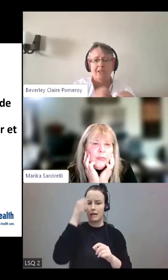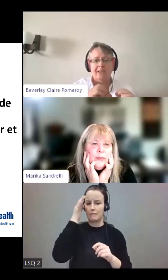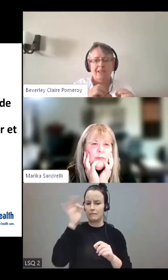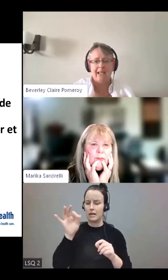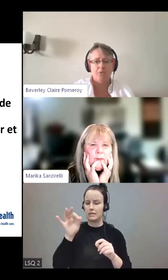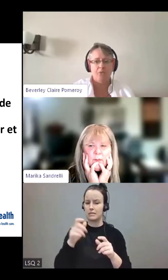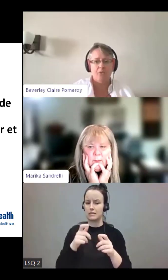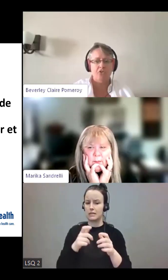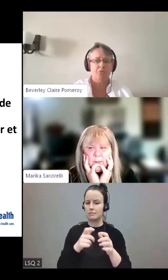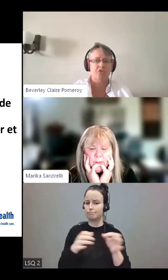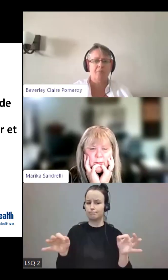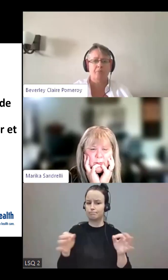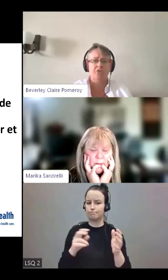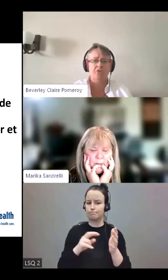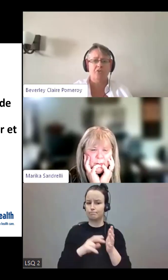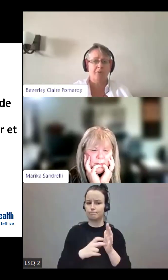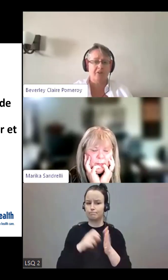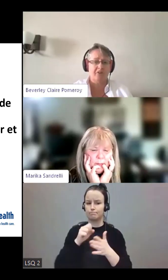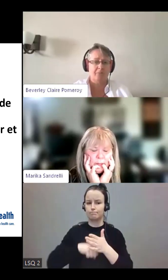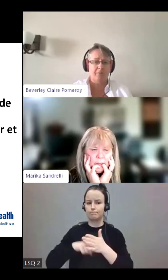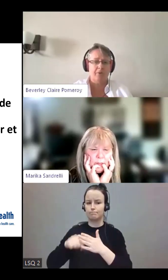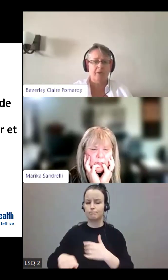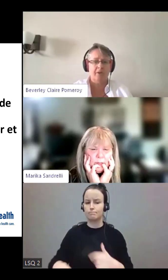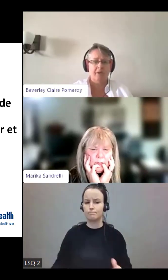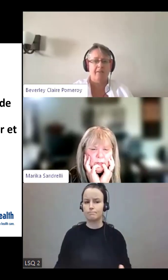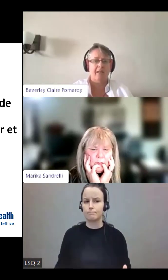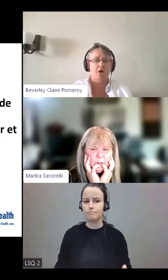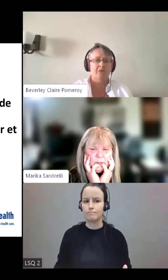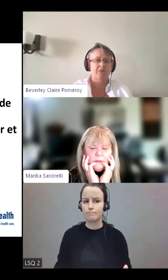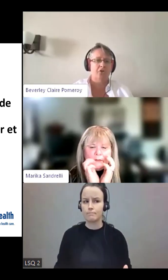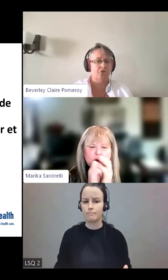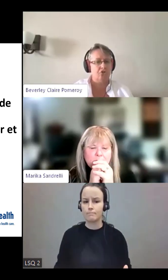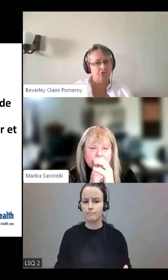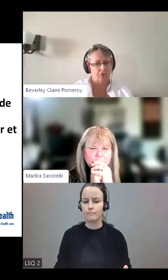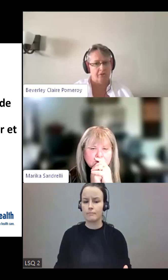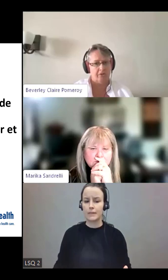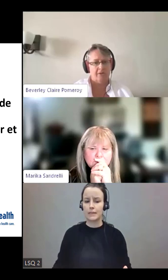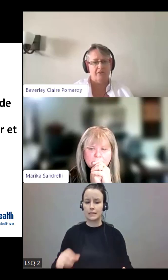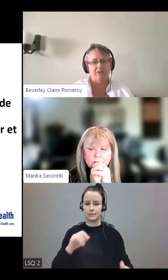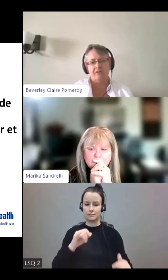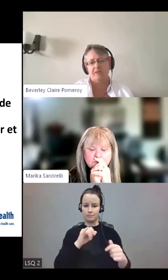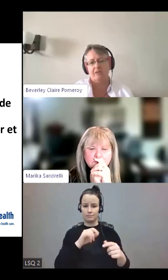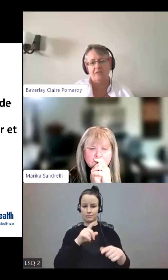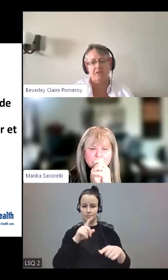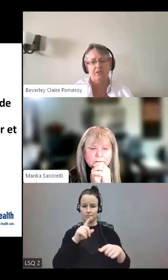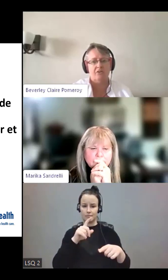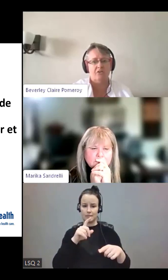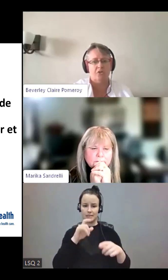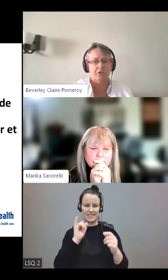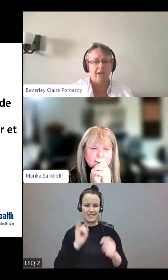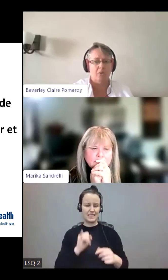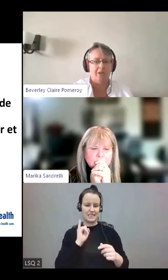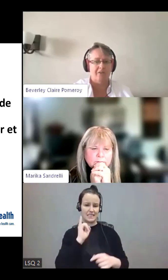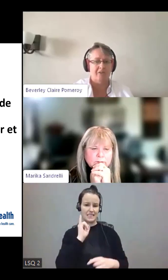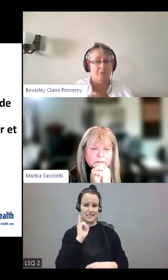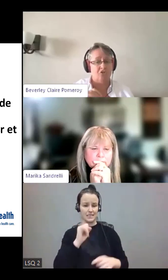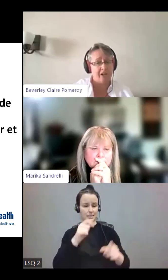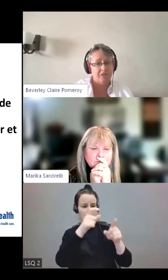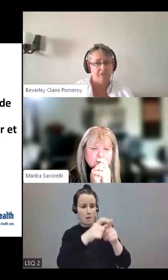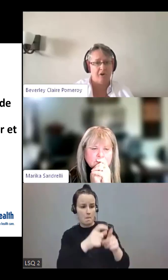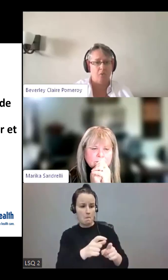langage ne représente mal, les gens ils sont mal compris. Et c'est donc l'objectif de notre